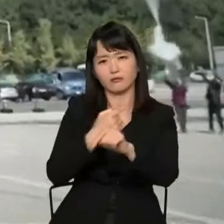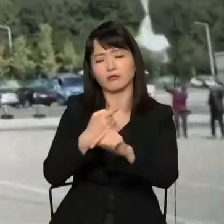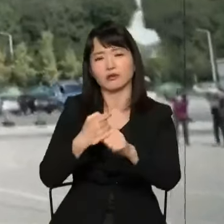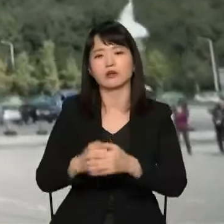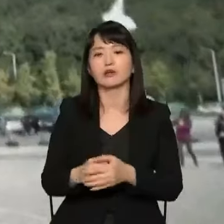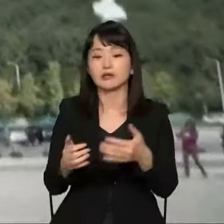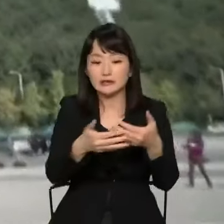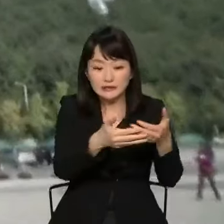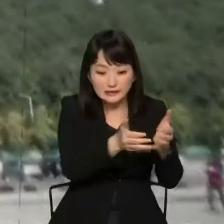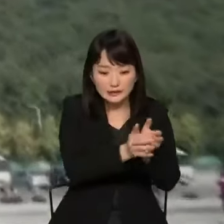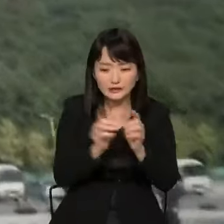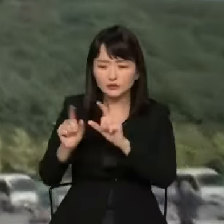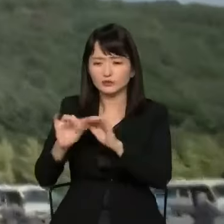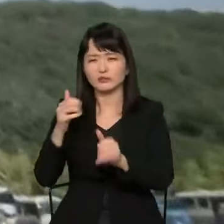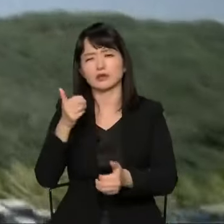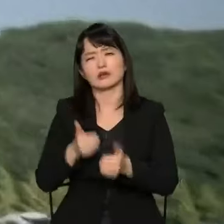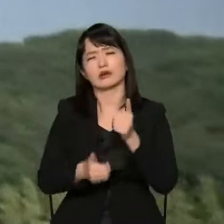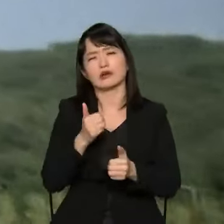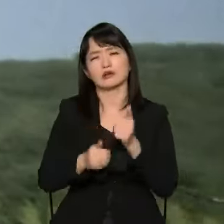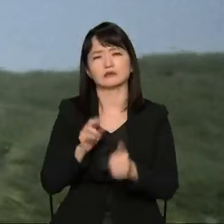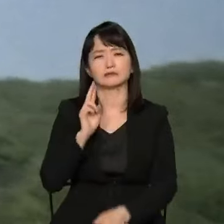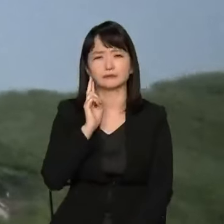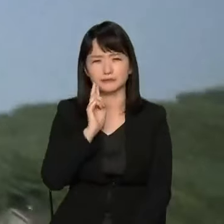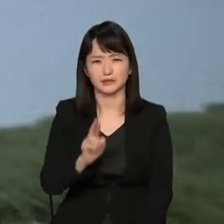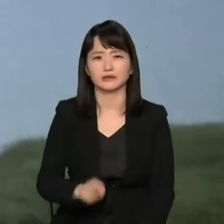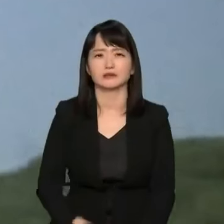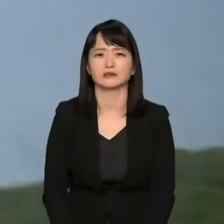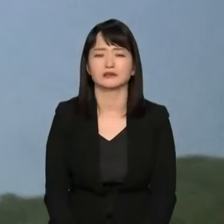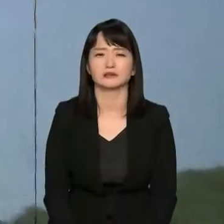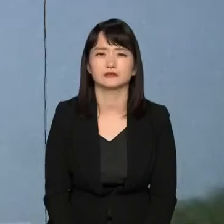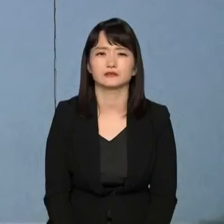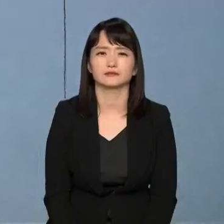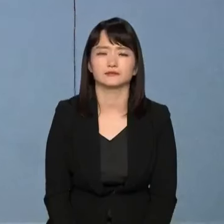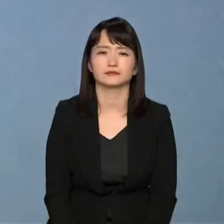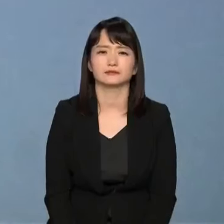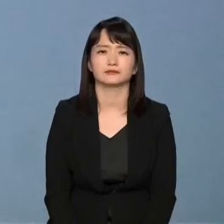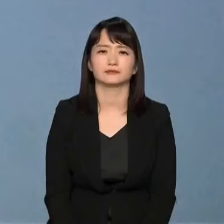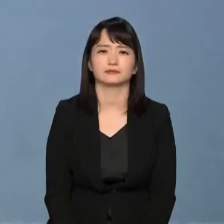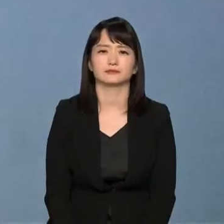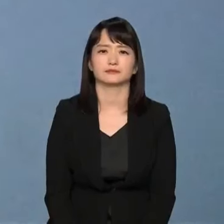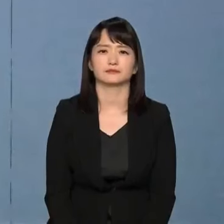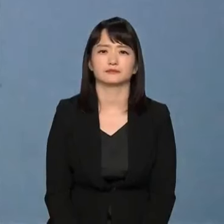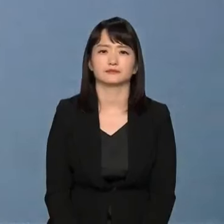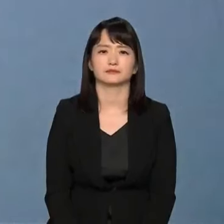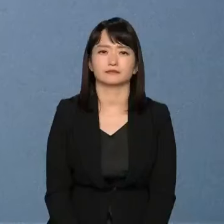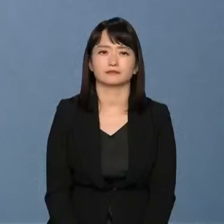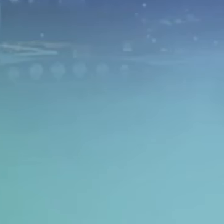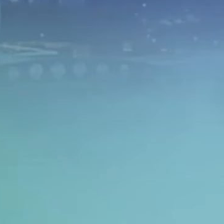단체들과 주민들 간 갈등만 커지고 있습니다. JTBC 윤재영입니다.